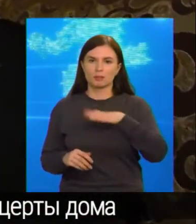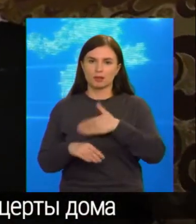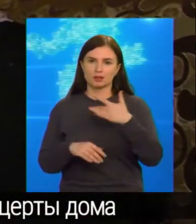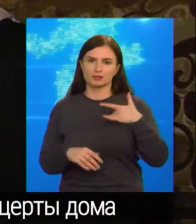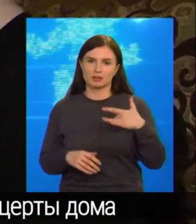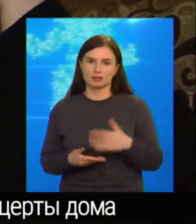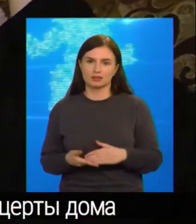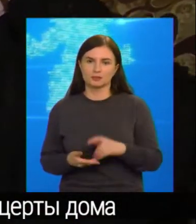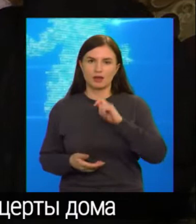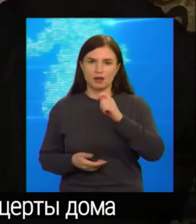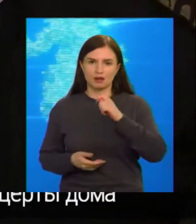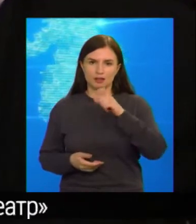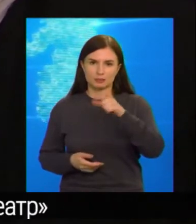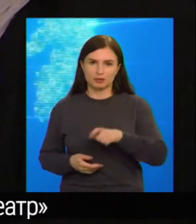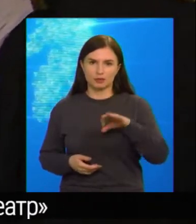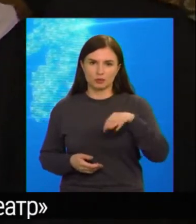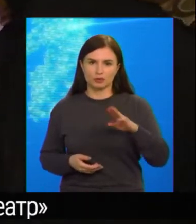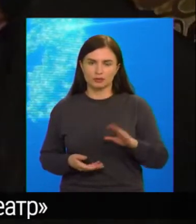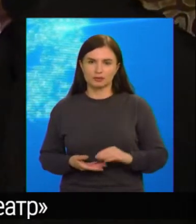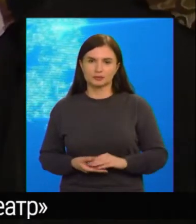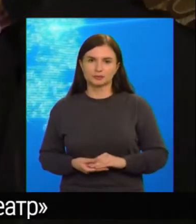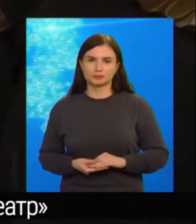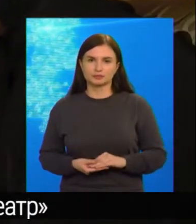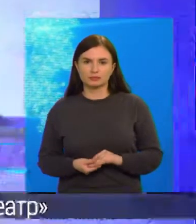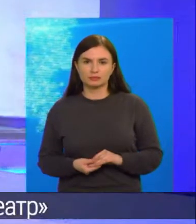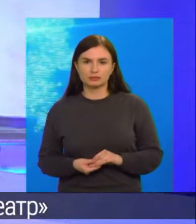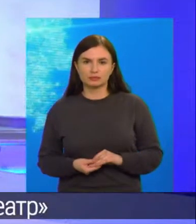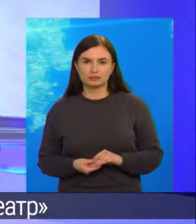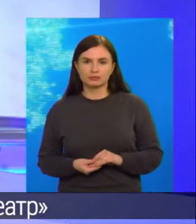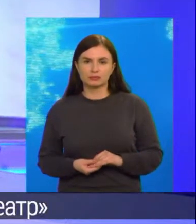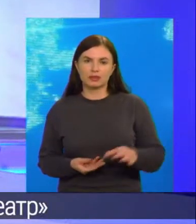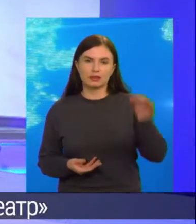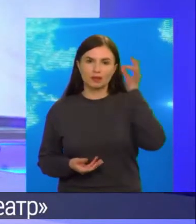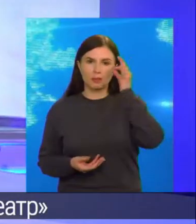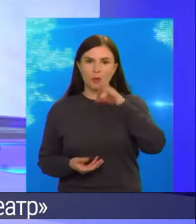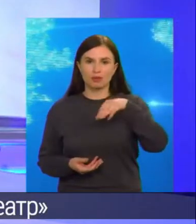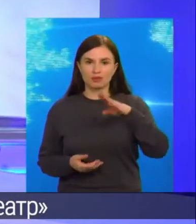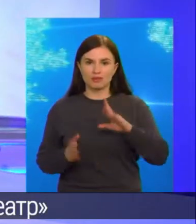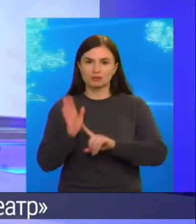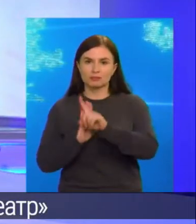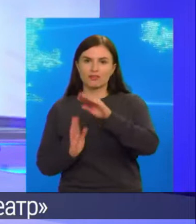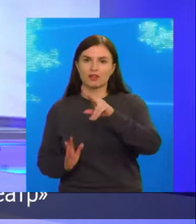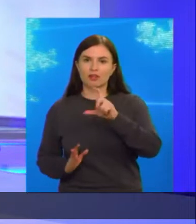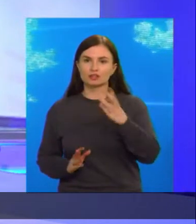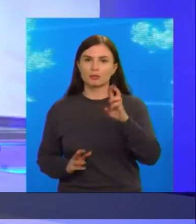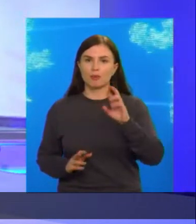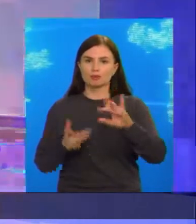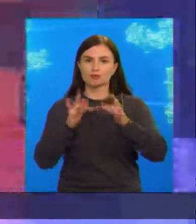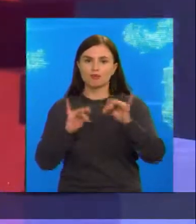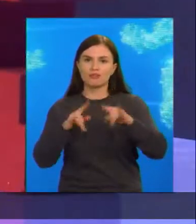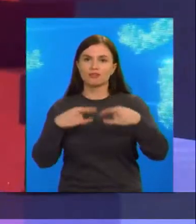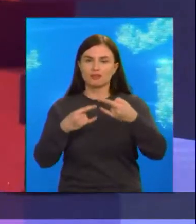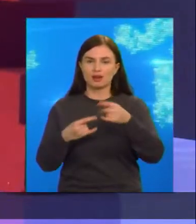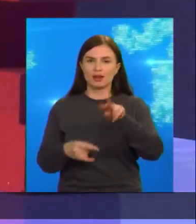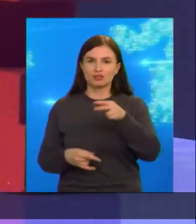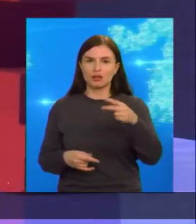Хафизова, Дмитрий Абрахин, Елизавета Болдырева, Павел Клементьев, ОТВ. Напомню, медиахолдинг ОТВ запустил флешмоб на сайте и в эфире под хэштегом